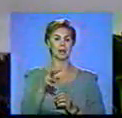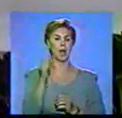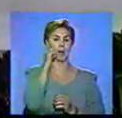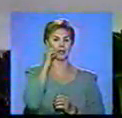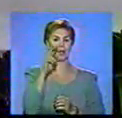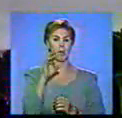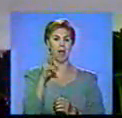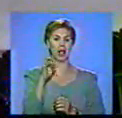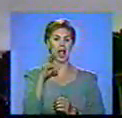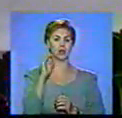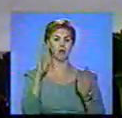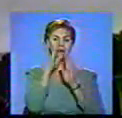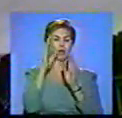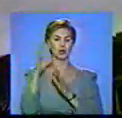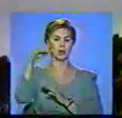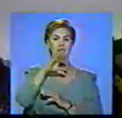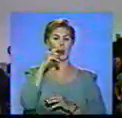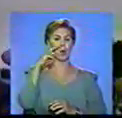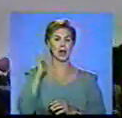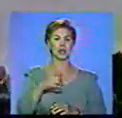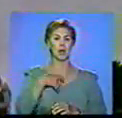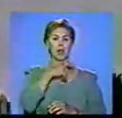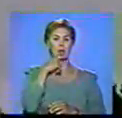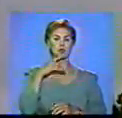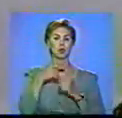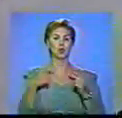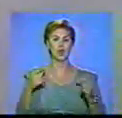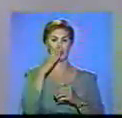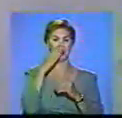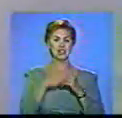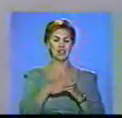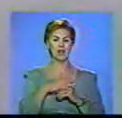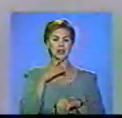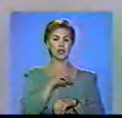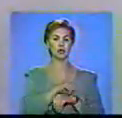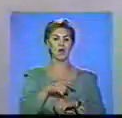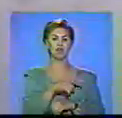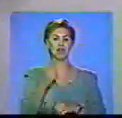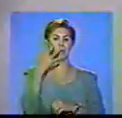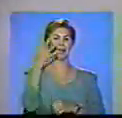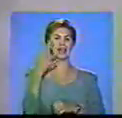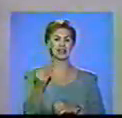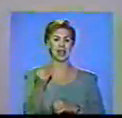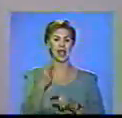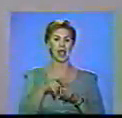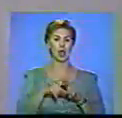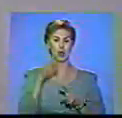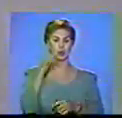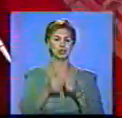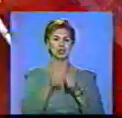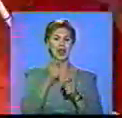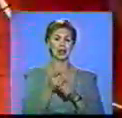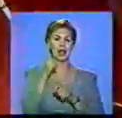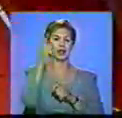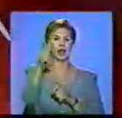Михаил Баканов, воздухоплаватели из Украины, Белоруссии и других стран ближнего зарубежья. В течение 5 дней пройдут соревнования на дальность полетов